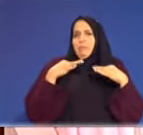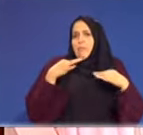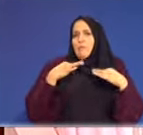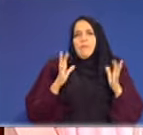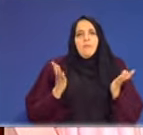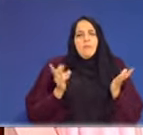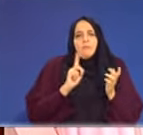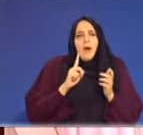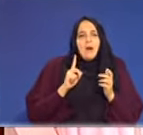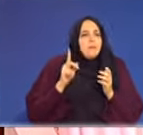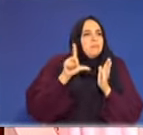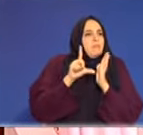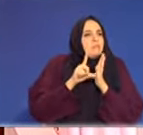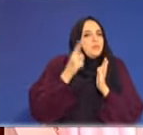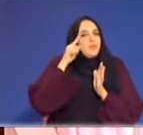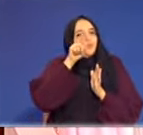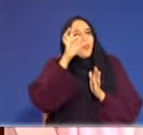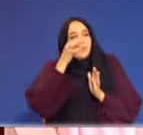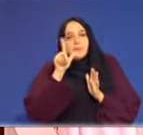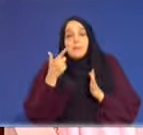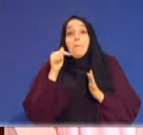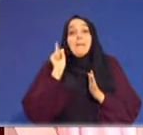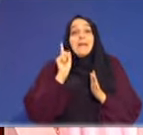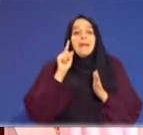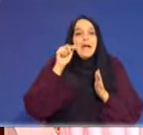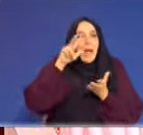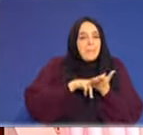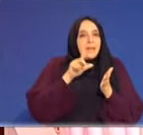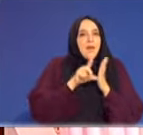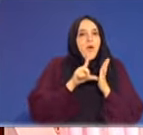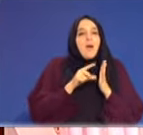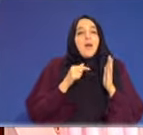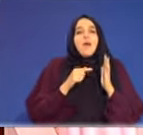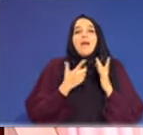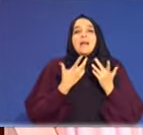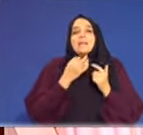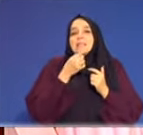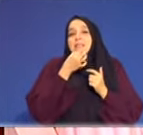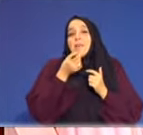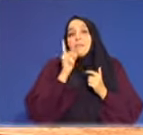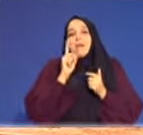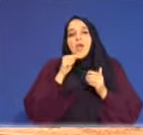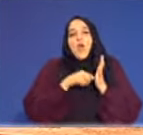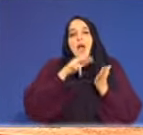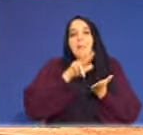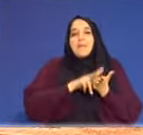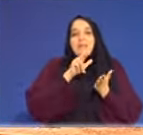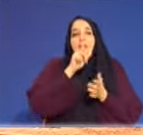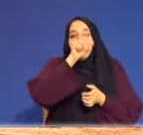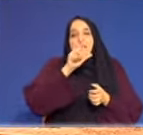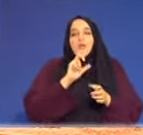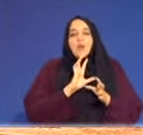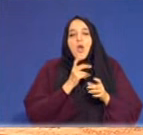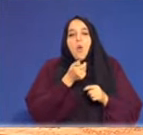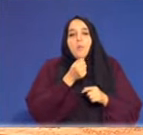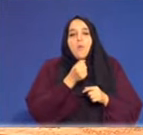نعم. المهم تطبق القوانين، ولكن أين يتألم الناس إذا كان شخص يشوف باللي لم